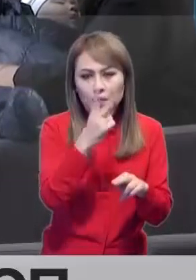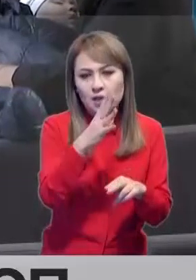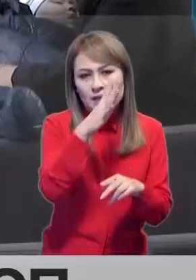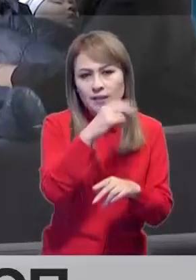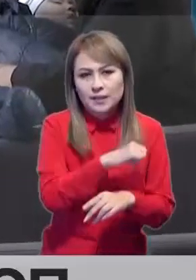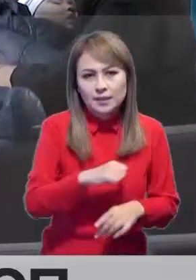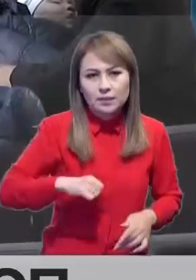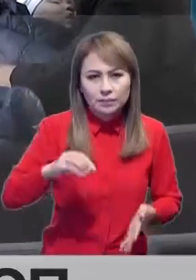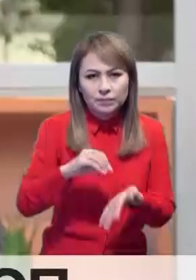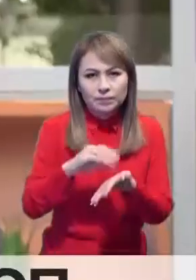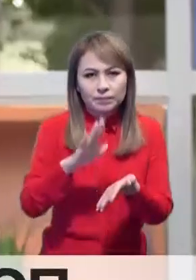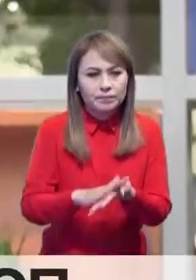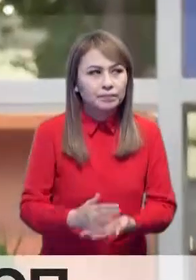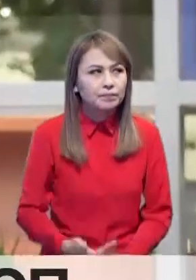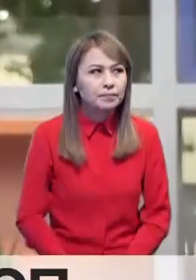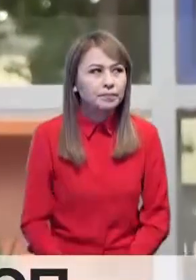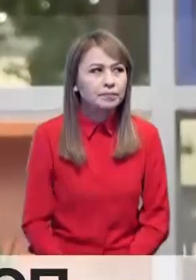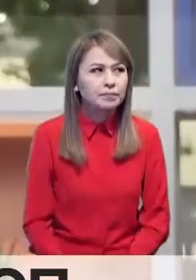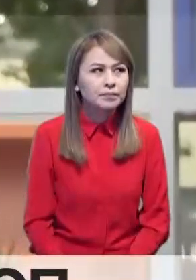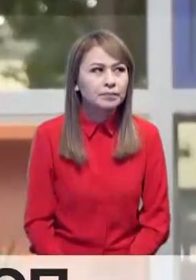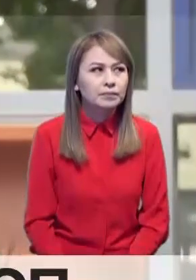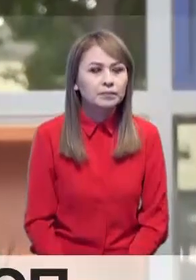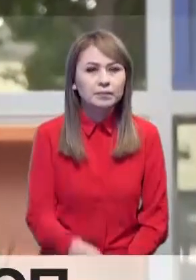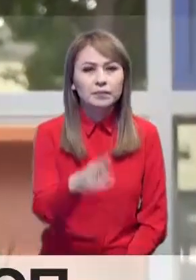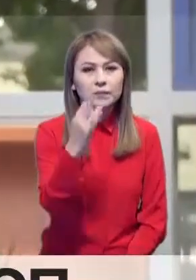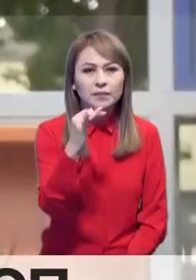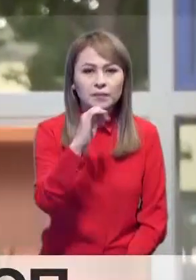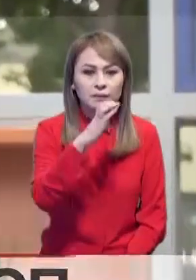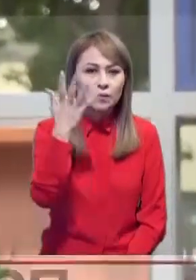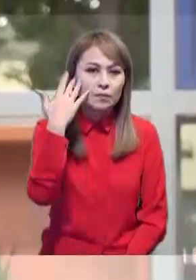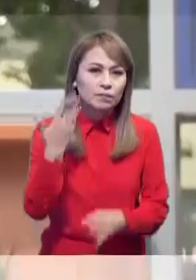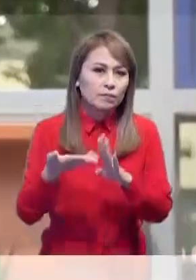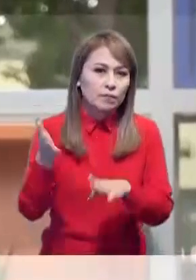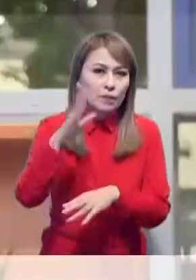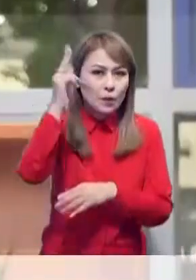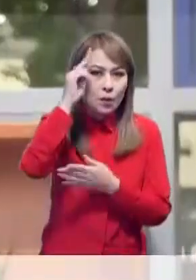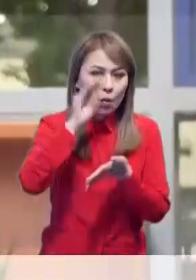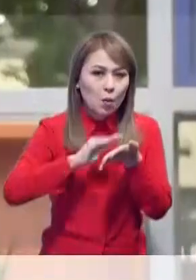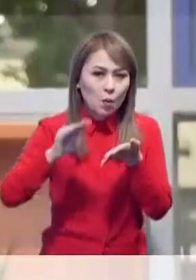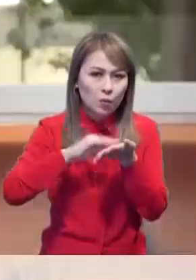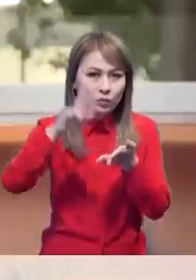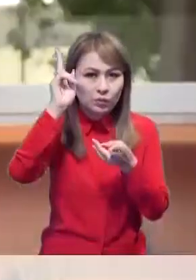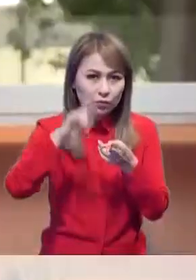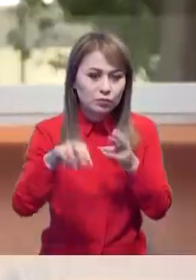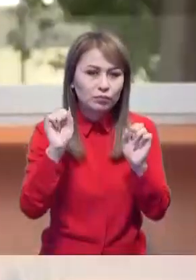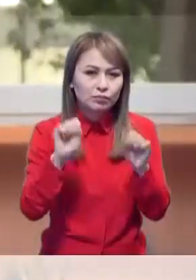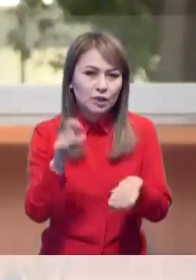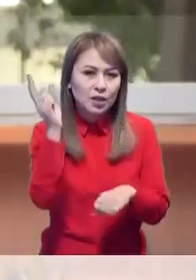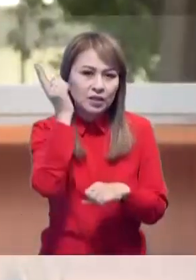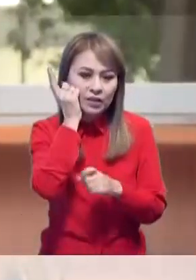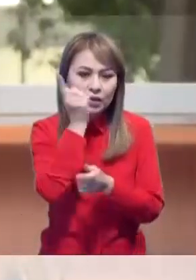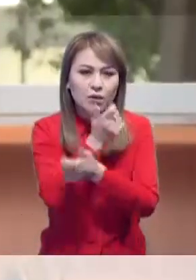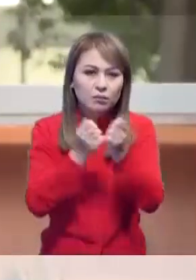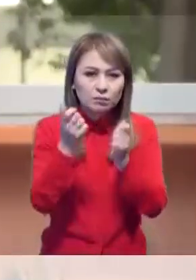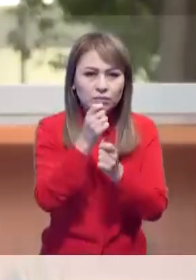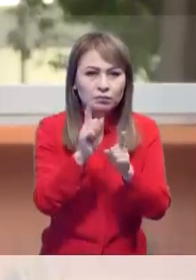өзіміз белгілейміз дейді. Диас сабақтан келгенде сабағын істеп, сосын барып телефонда отырады. Расында